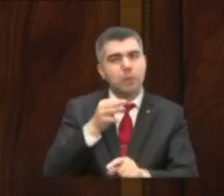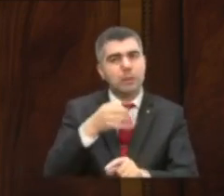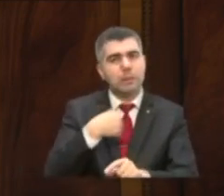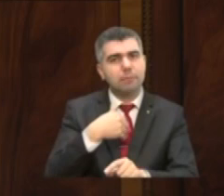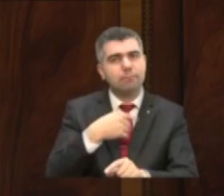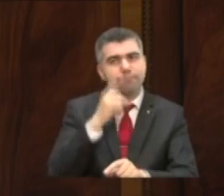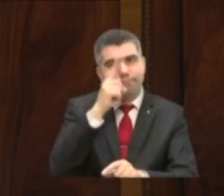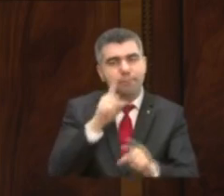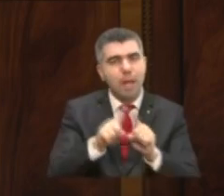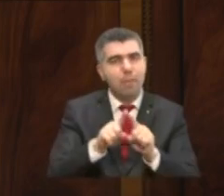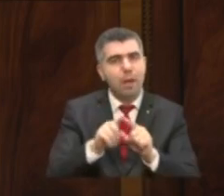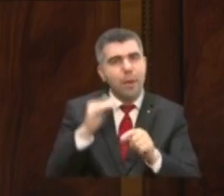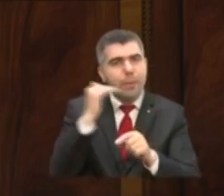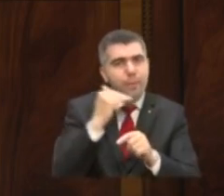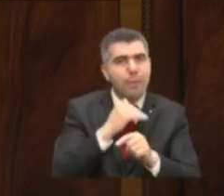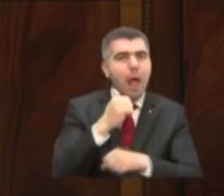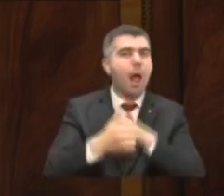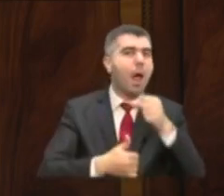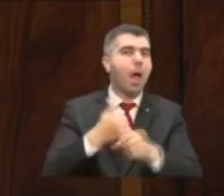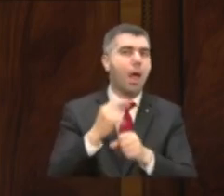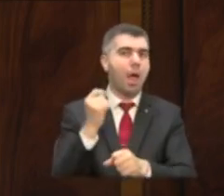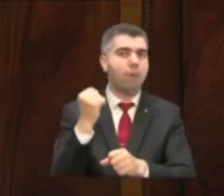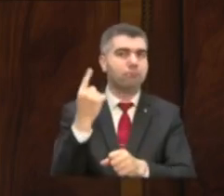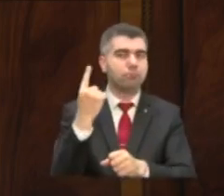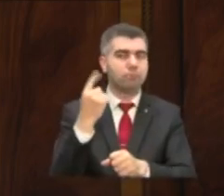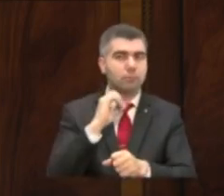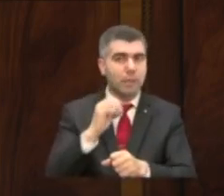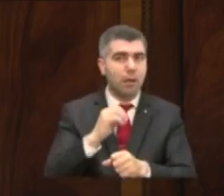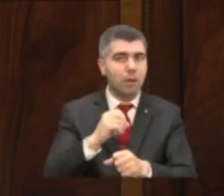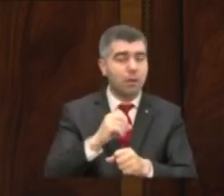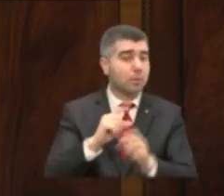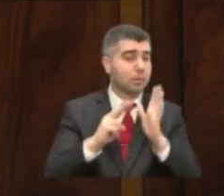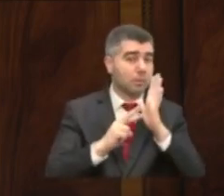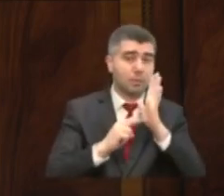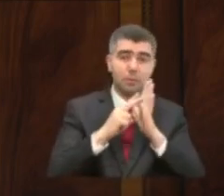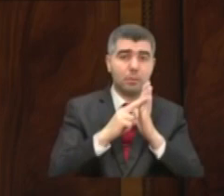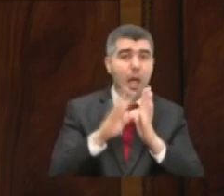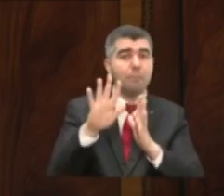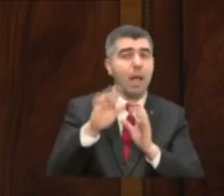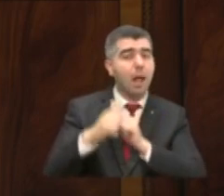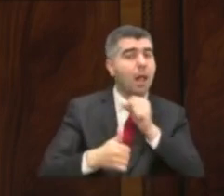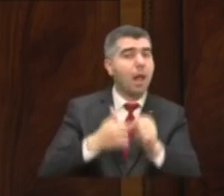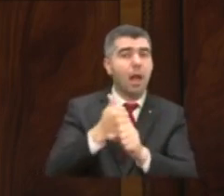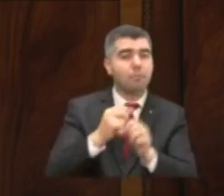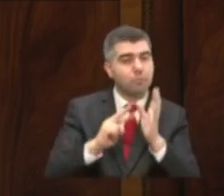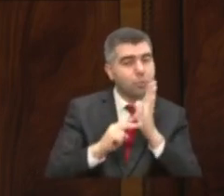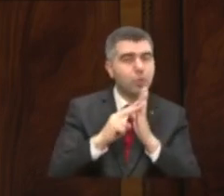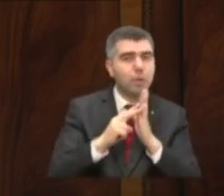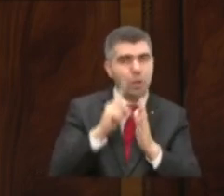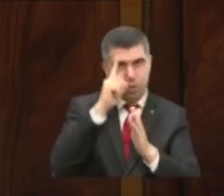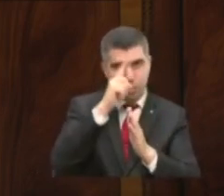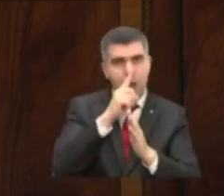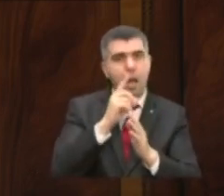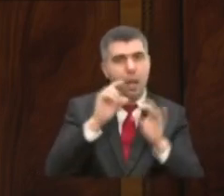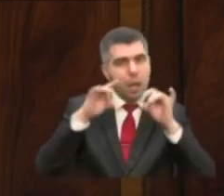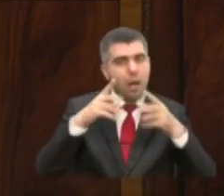الشيء بسرعة في السنة الأولى، ولكن هذه الأمور تأتي، هذا البرنامج ديال 5 سنوات، وحنا كنخدموا إن شاء الله باش